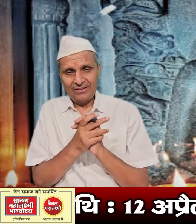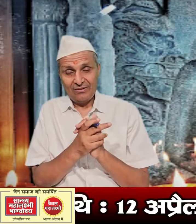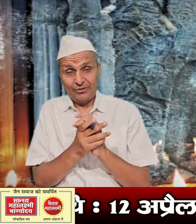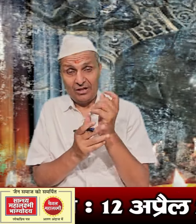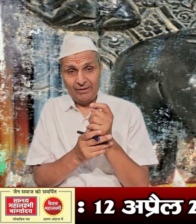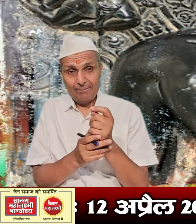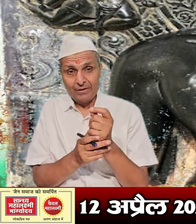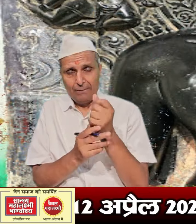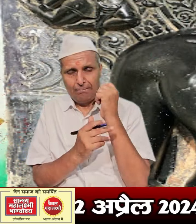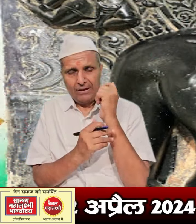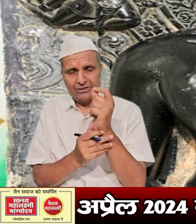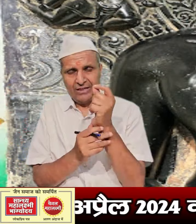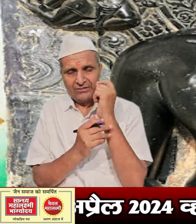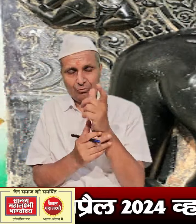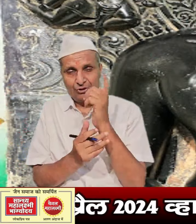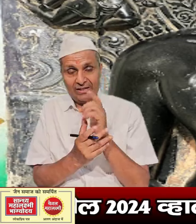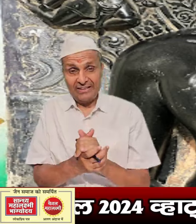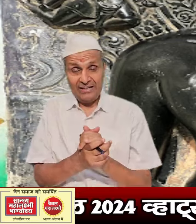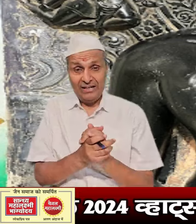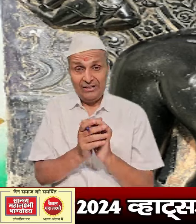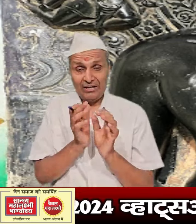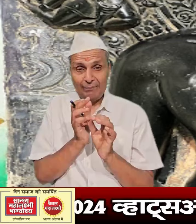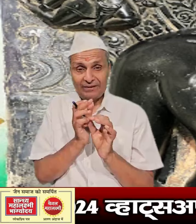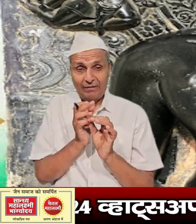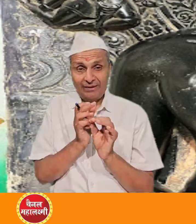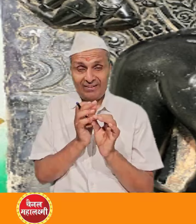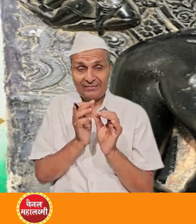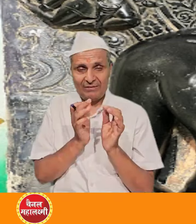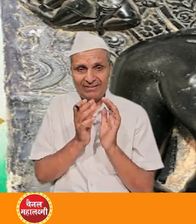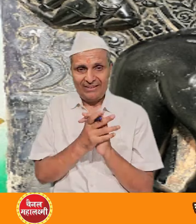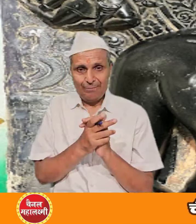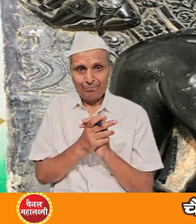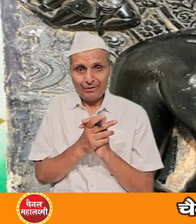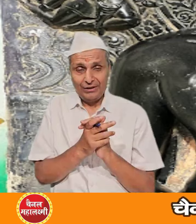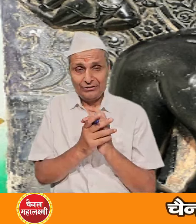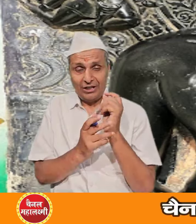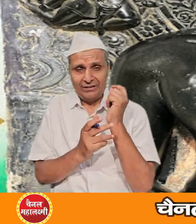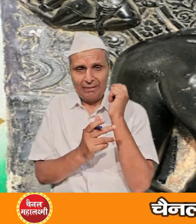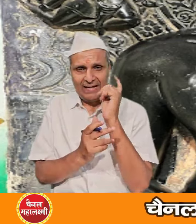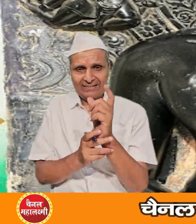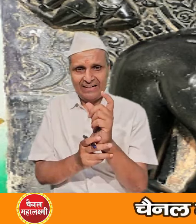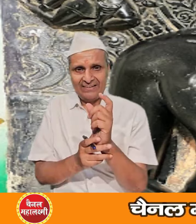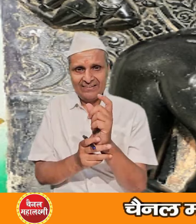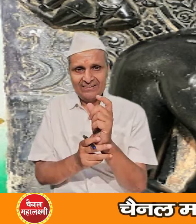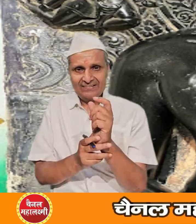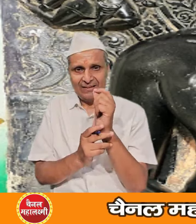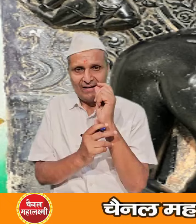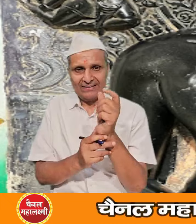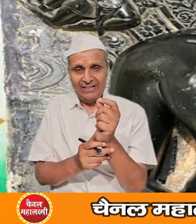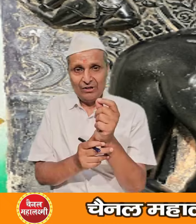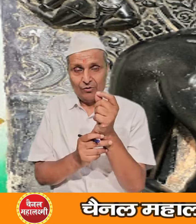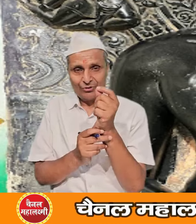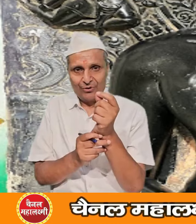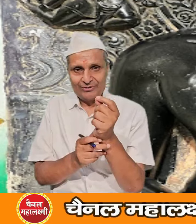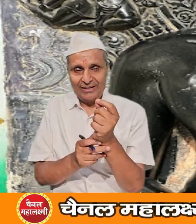प्रति निशानी और यहां भी बाले चलाए सब कुछ चलाए कहते हैं यहां की प्रतिभा में गजब की बात थी जहां भाला लगता तलवार